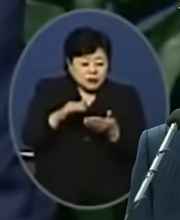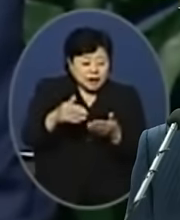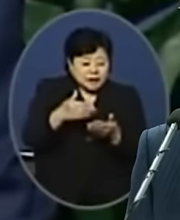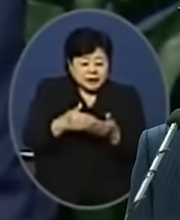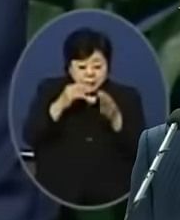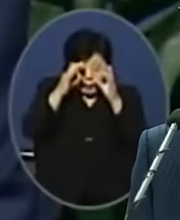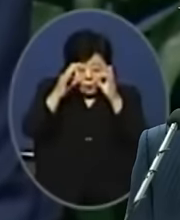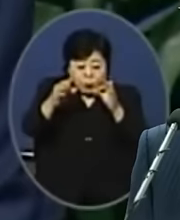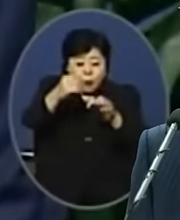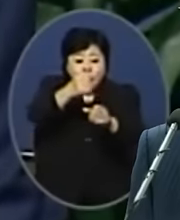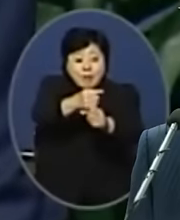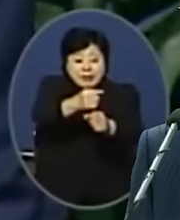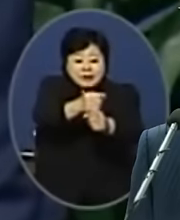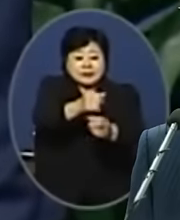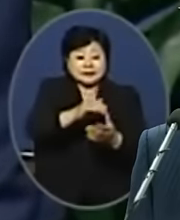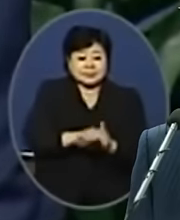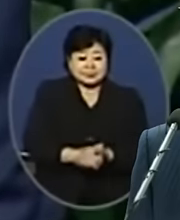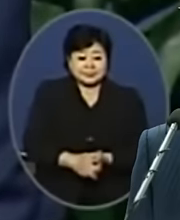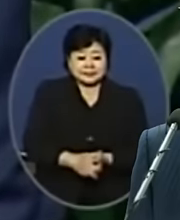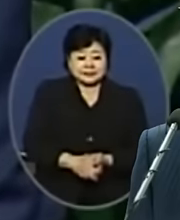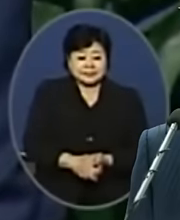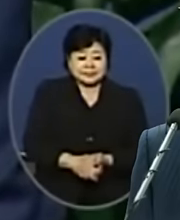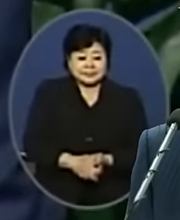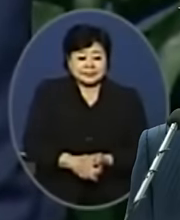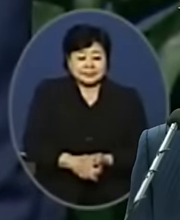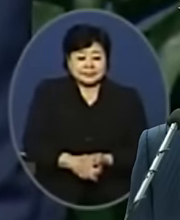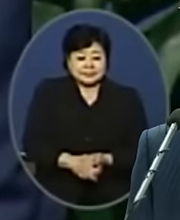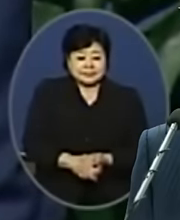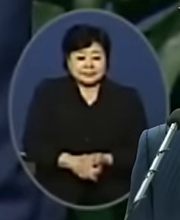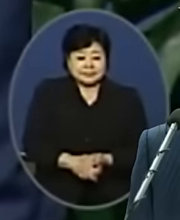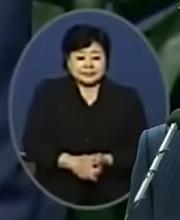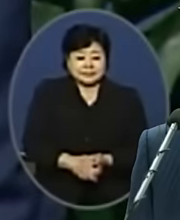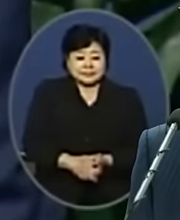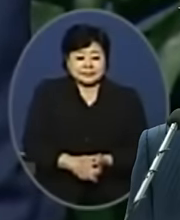그림을 보고서 기계를 만들지 않습니까?